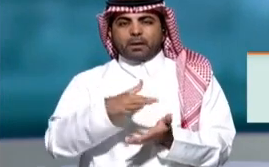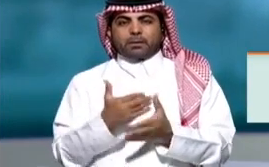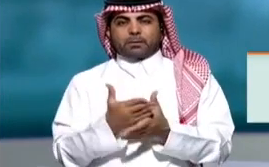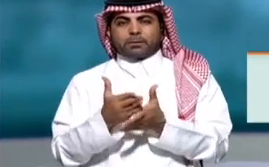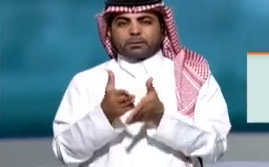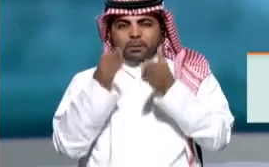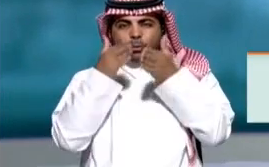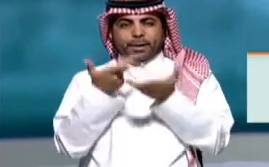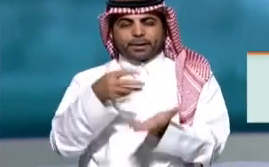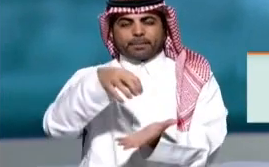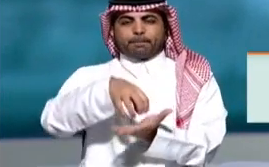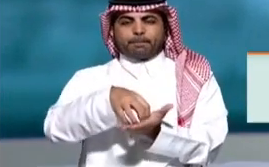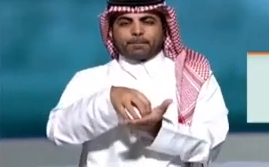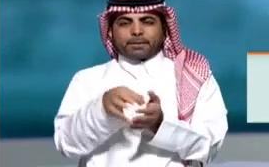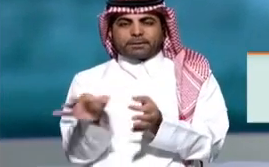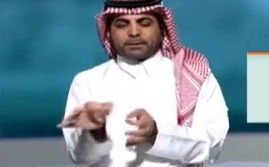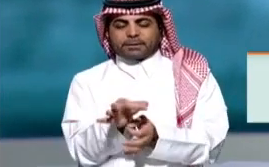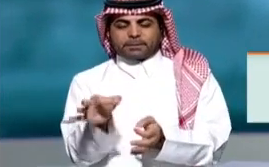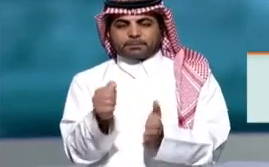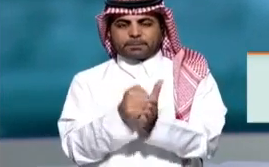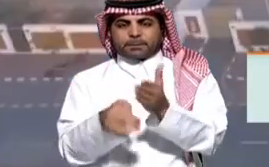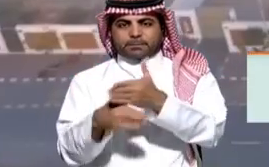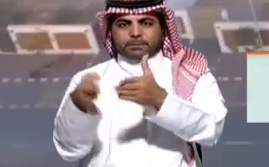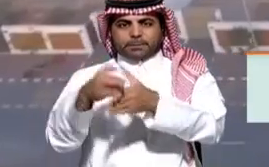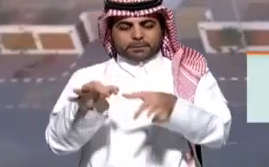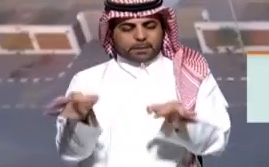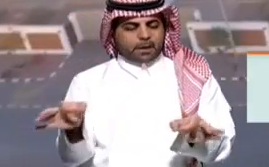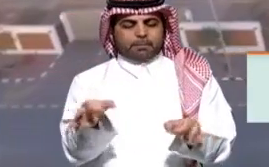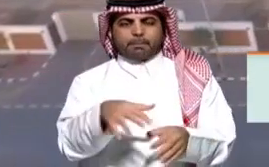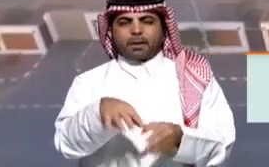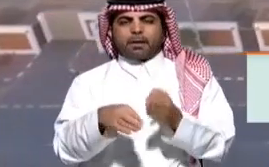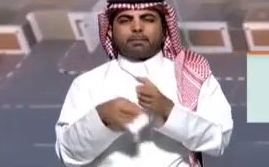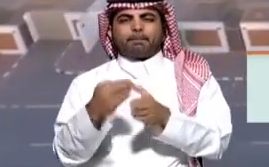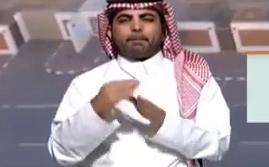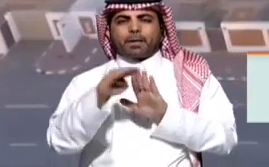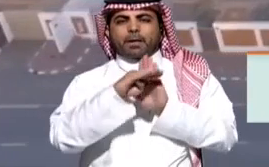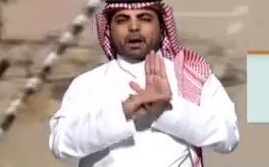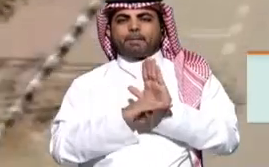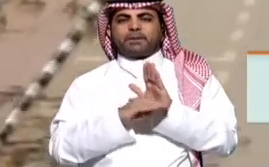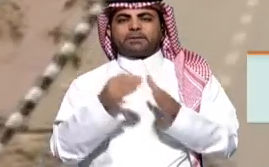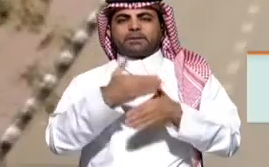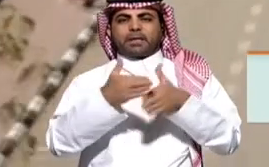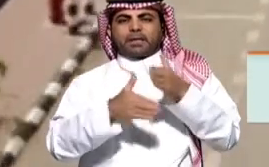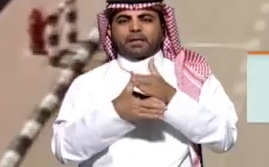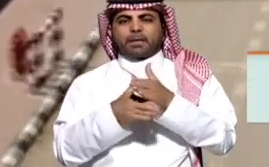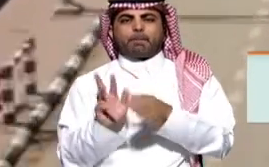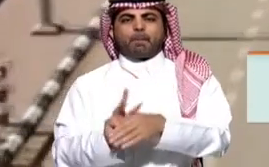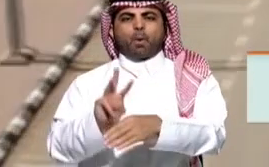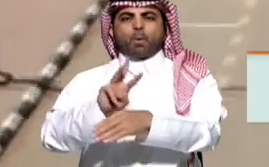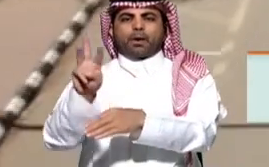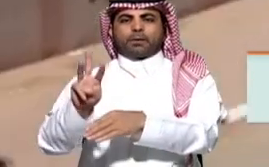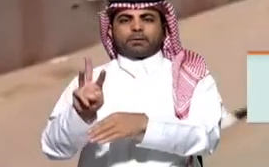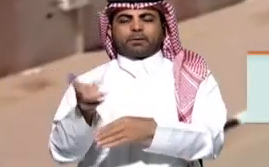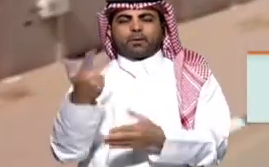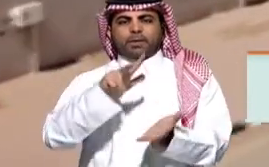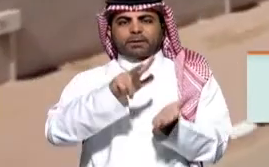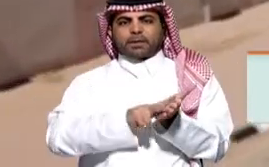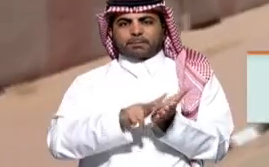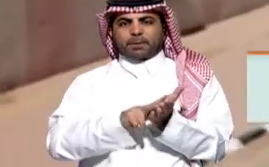يتركز معظمها في ضواحٍ سكنية متكاملة من برنامج سكني عبر موقعه الإلكتروني وتطبيق